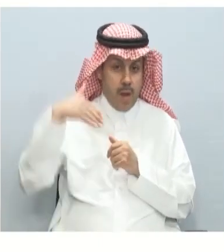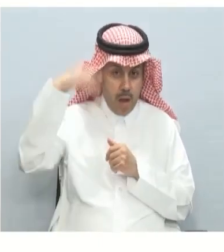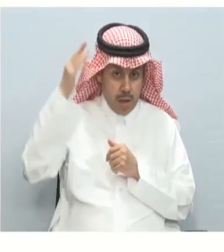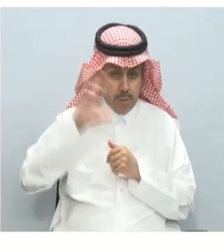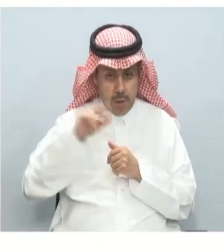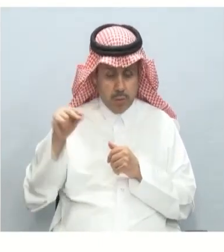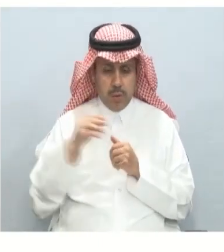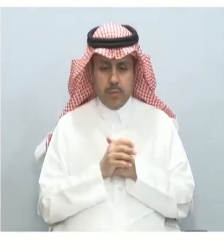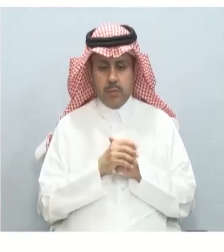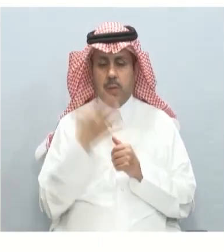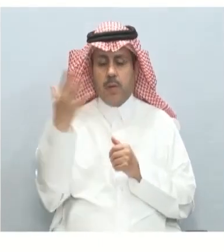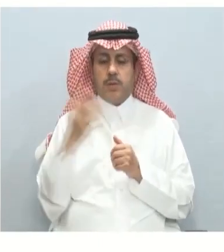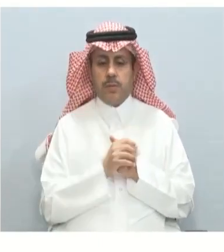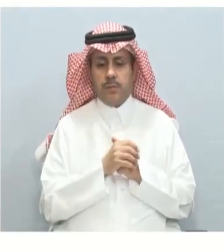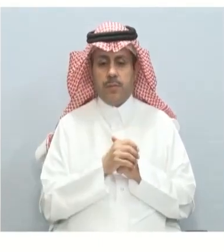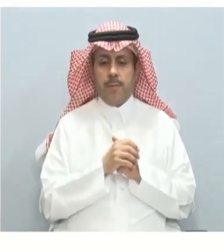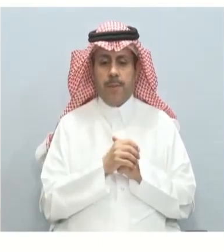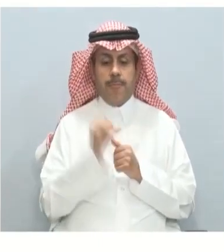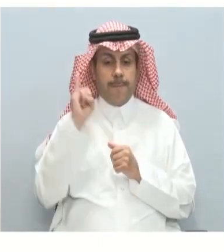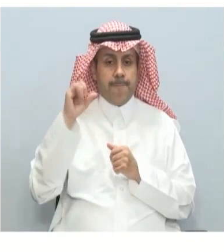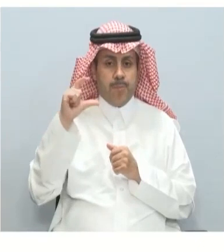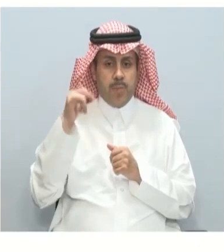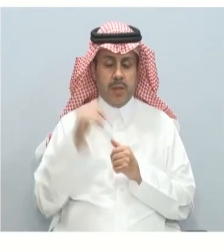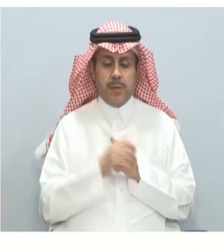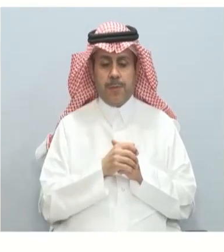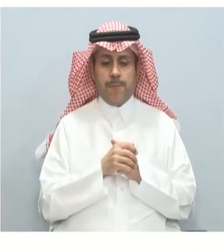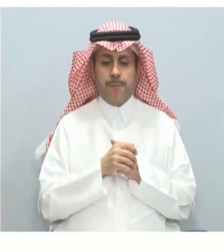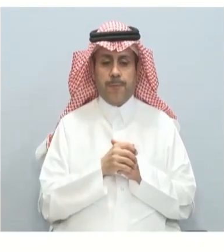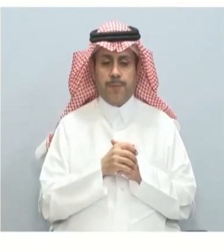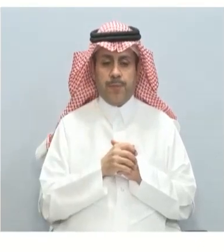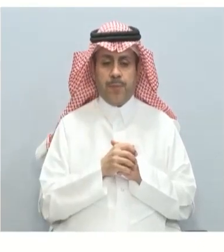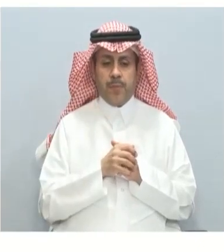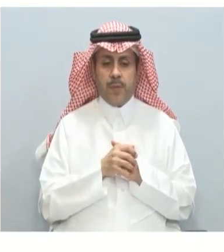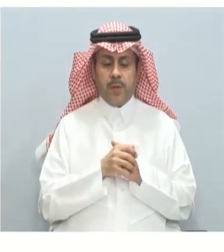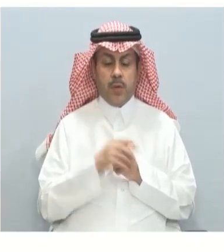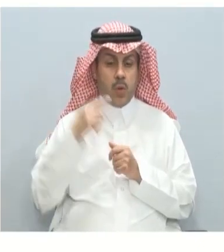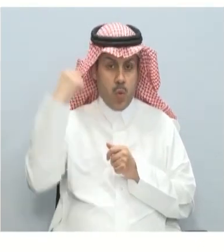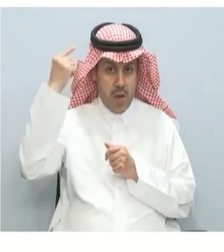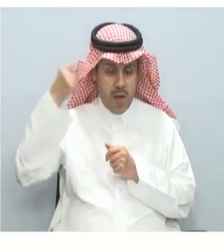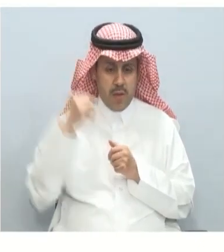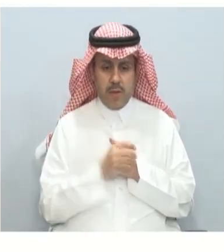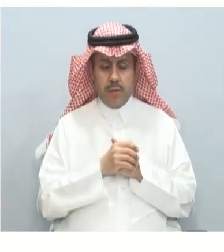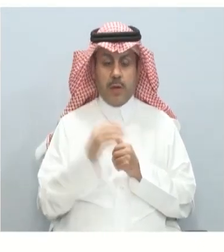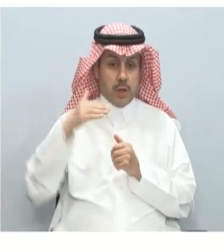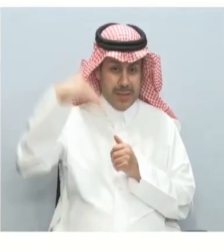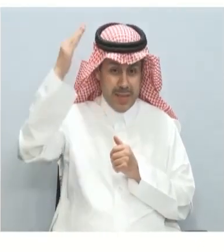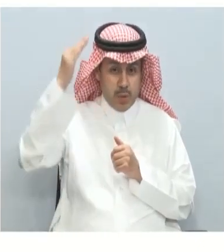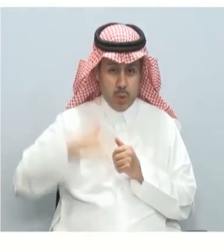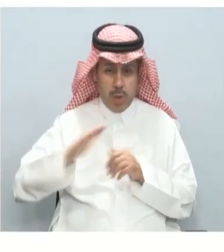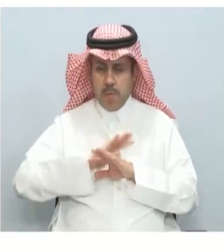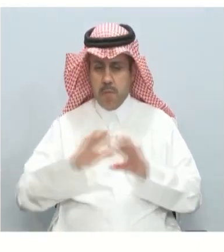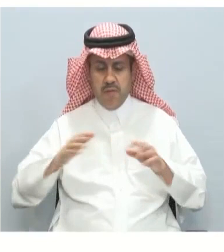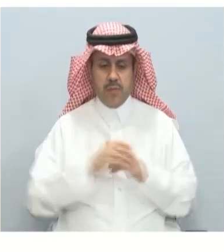او يساوي 5 طيب بالنسبه للمدى المدى طبعا هنا لو لاحظنا ما في اي زياده او نقصان